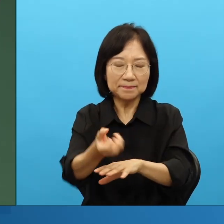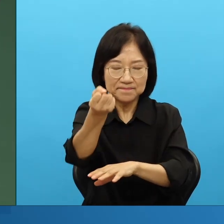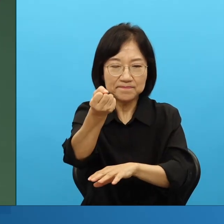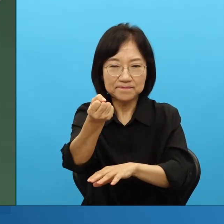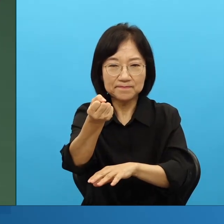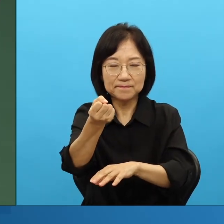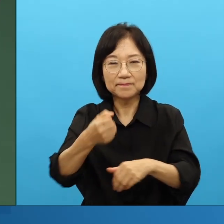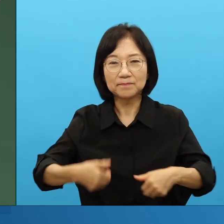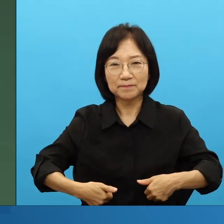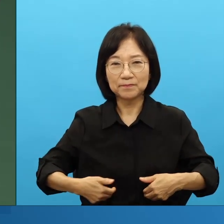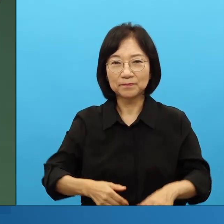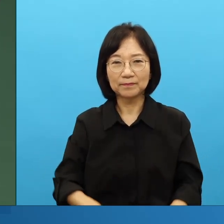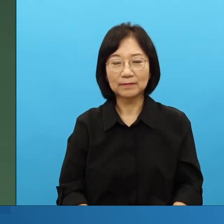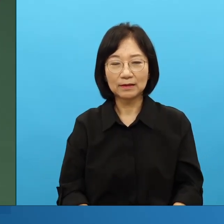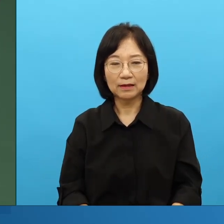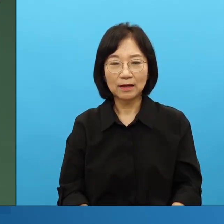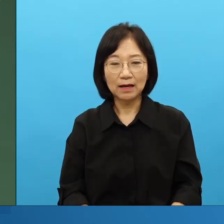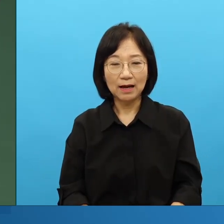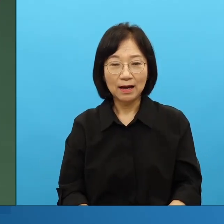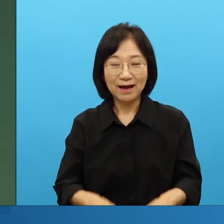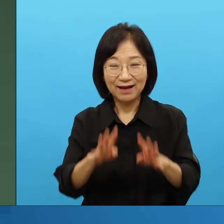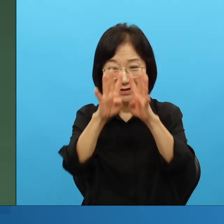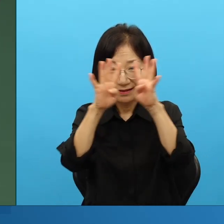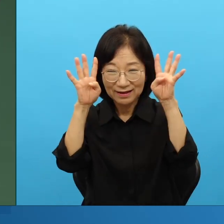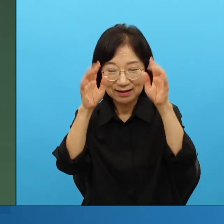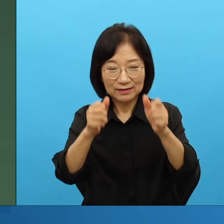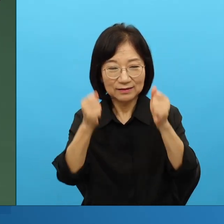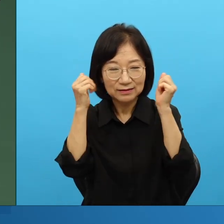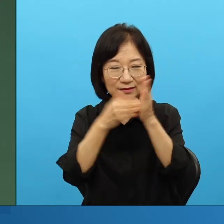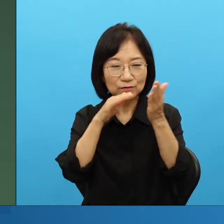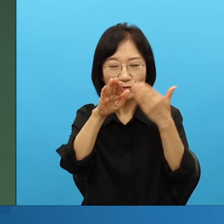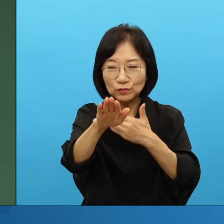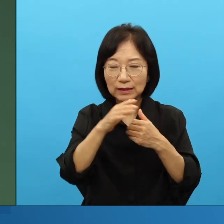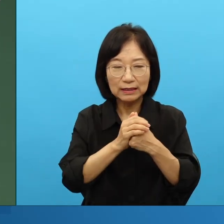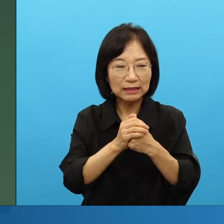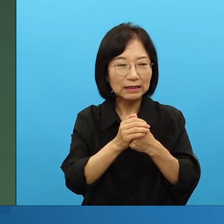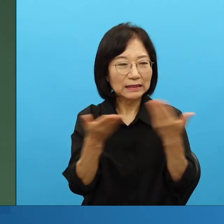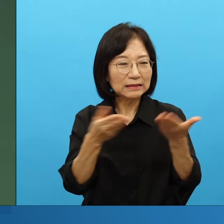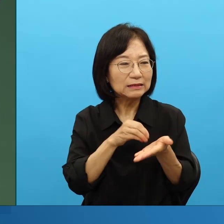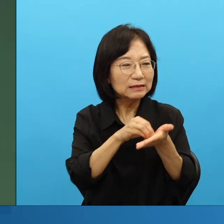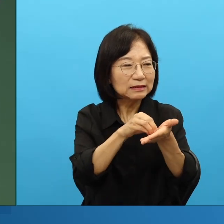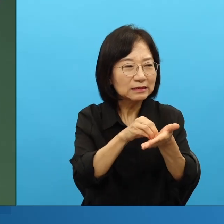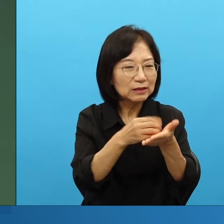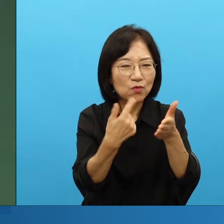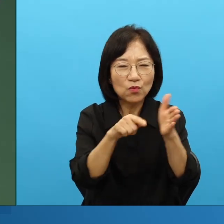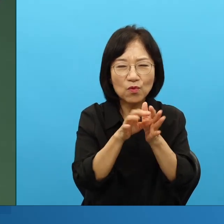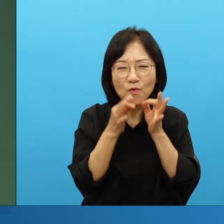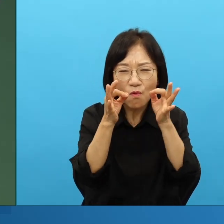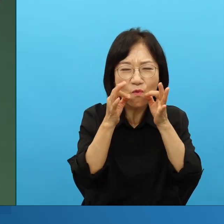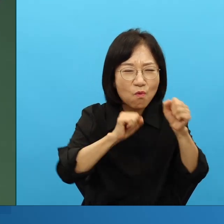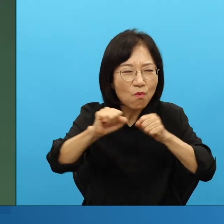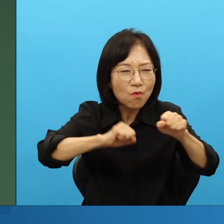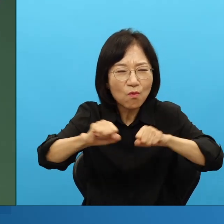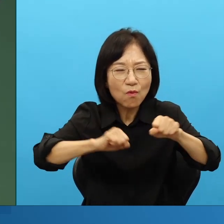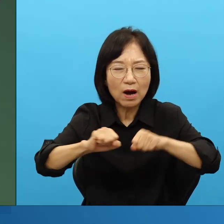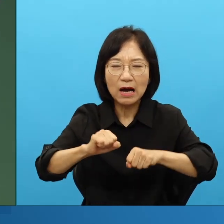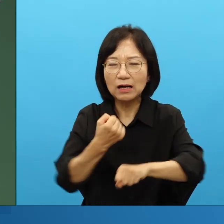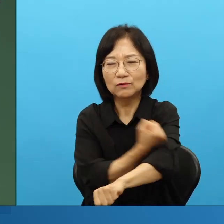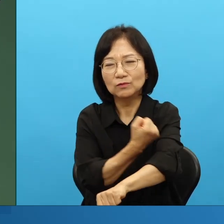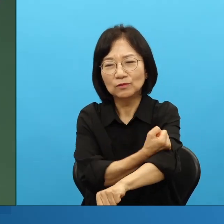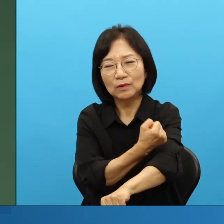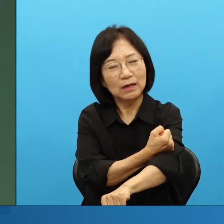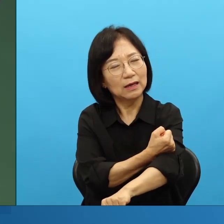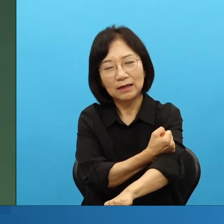更简单的说明的话，就是大学毕业之前要百分之三百完全啊结束。 졸업해가지고 취직하러 다니고 면담 다니고 이래가지고. 그러니까 어떻게 살라고 합니까?